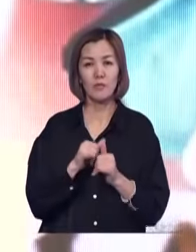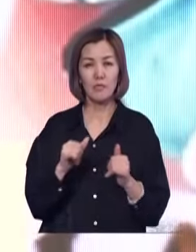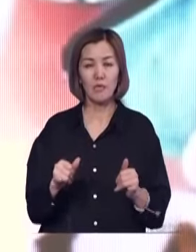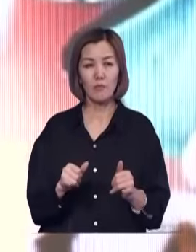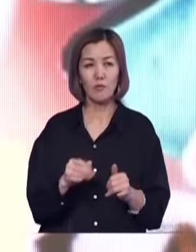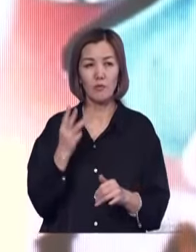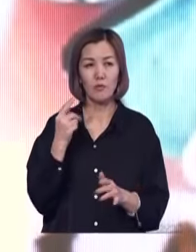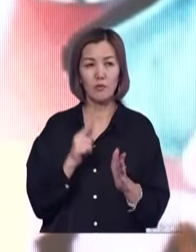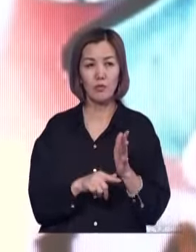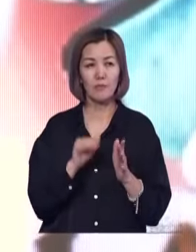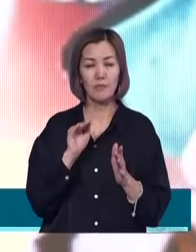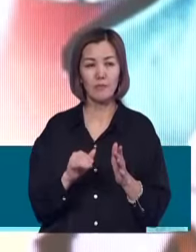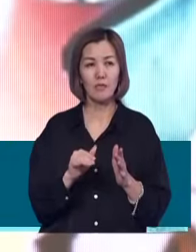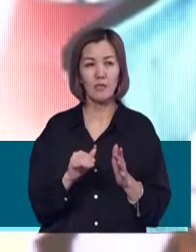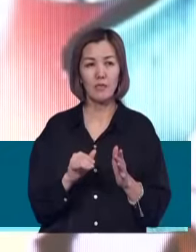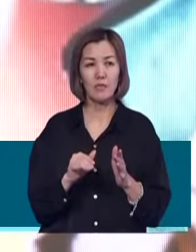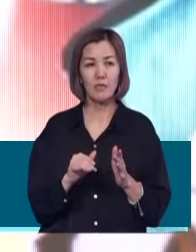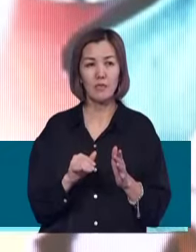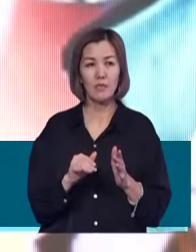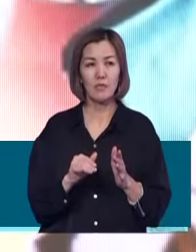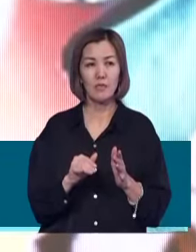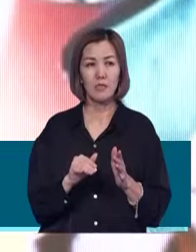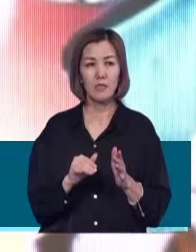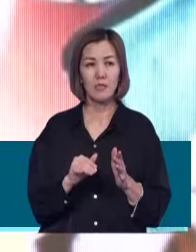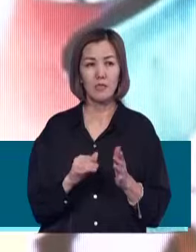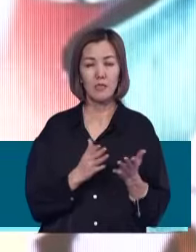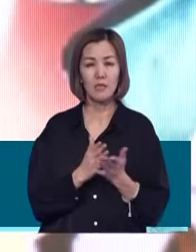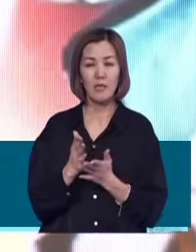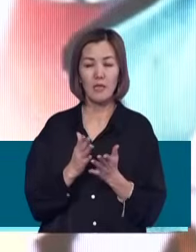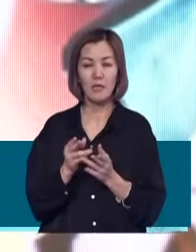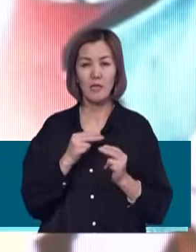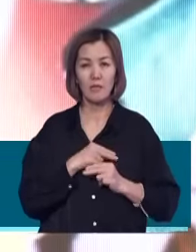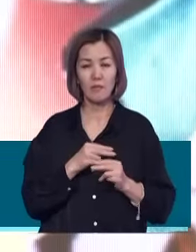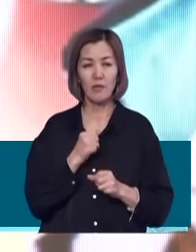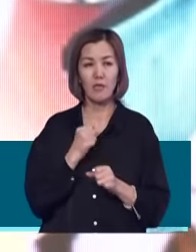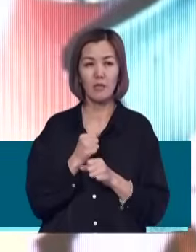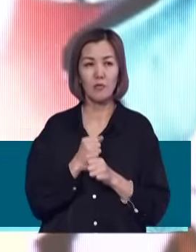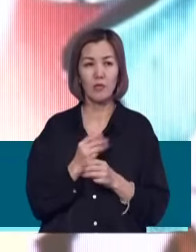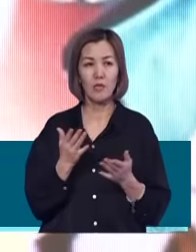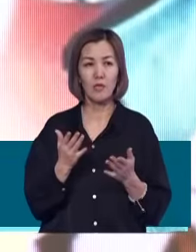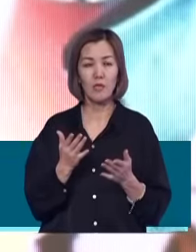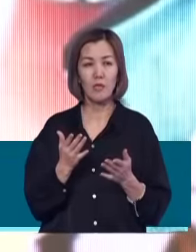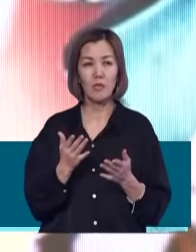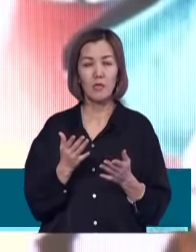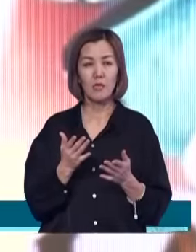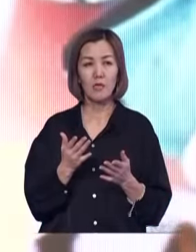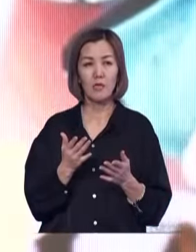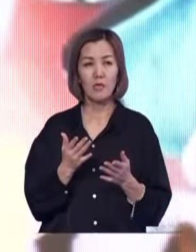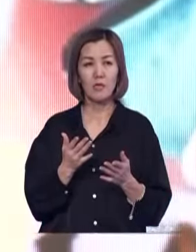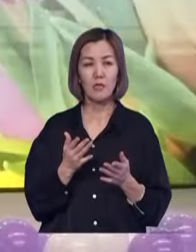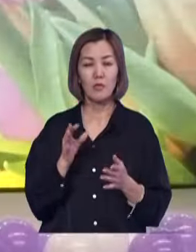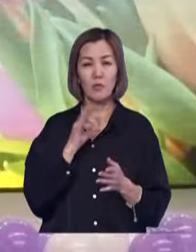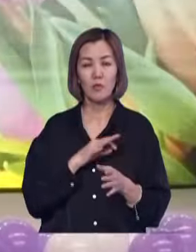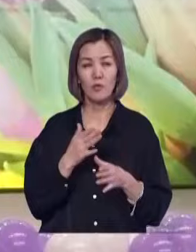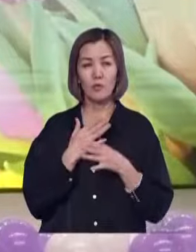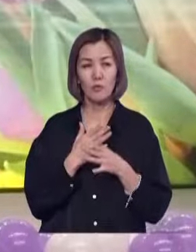Облысымызда 370 мыңға жуық әйел әр салада аянбай еңбек етуде. Өңірдің дамуына мол үлес қосып